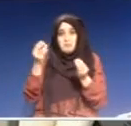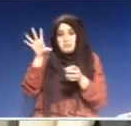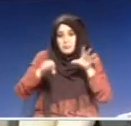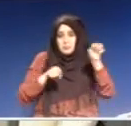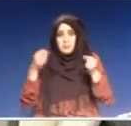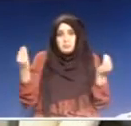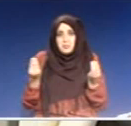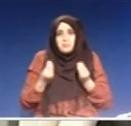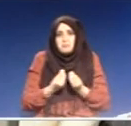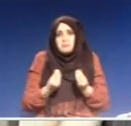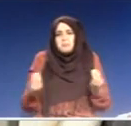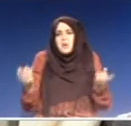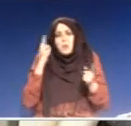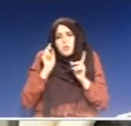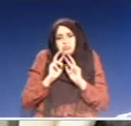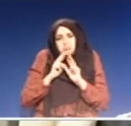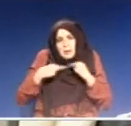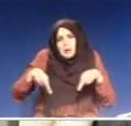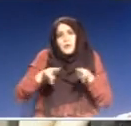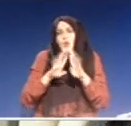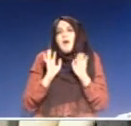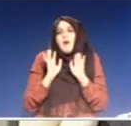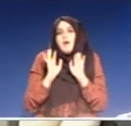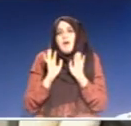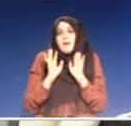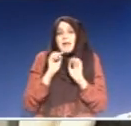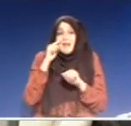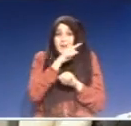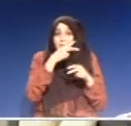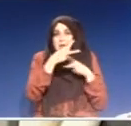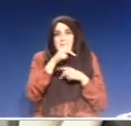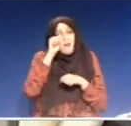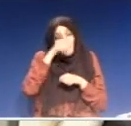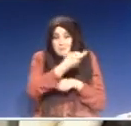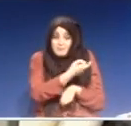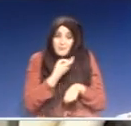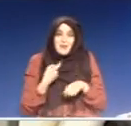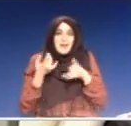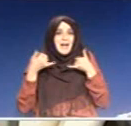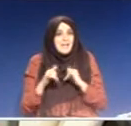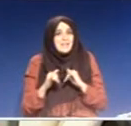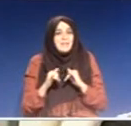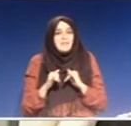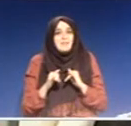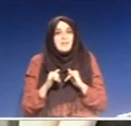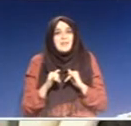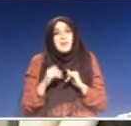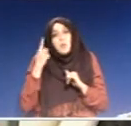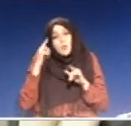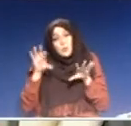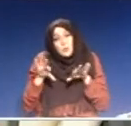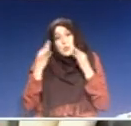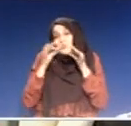يعبر هذا الخصم عن نيته في الجلوس إلى طاولة واحدة